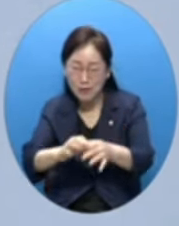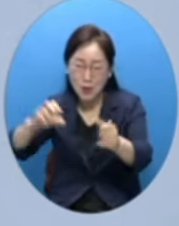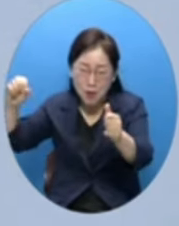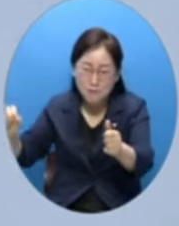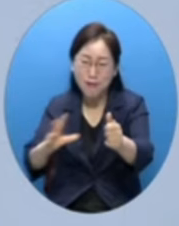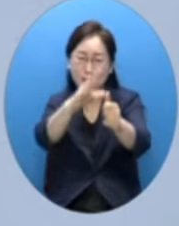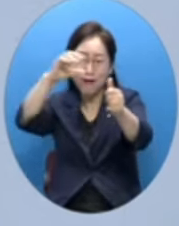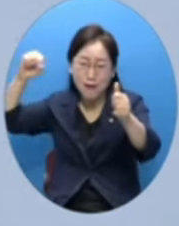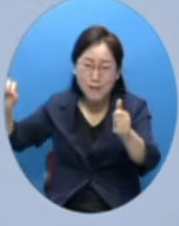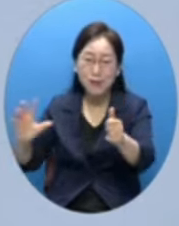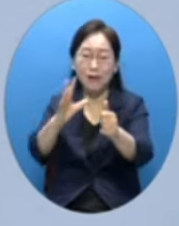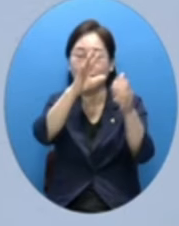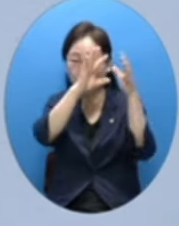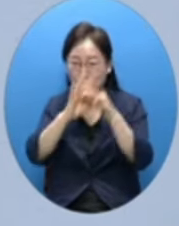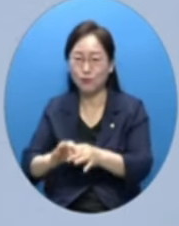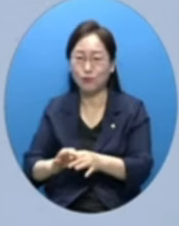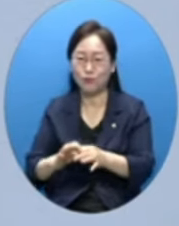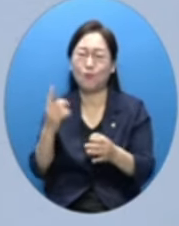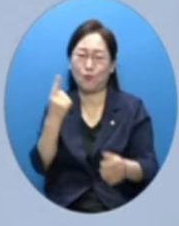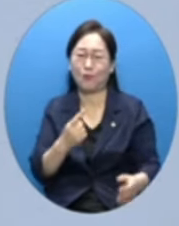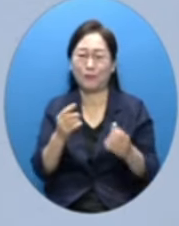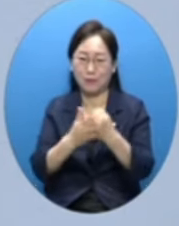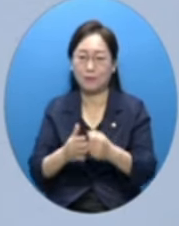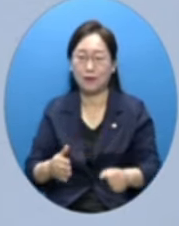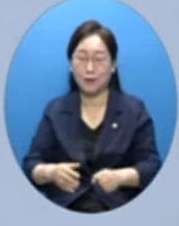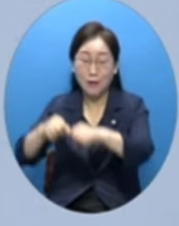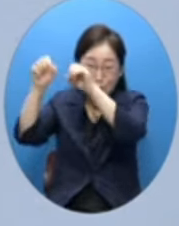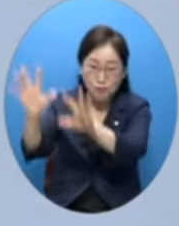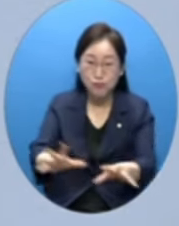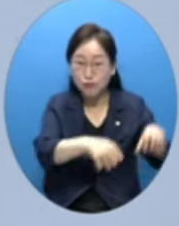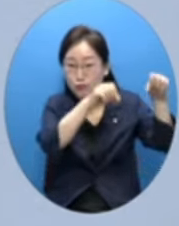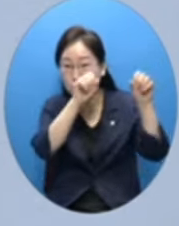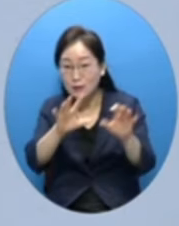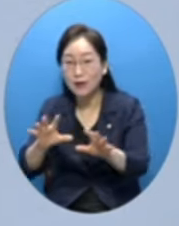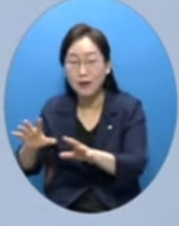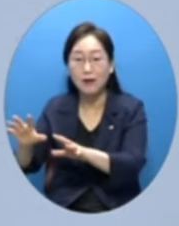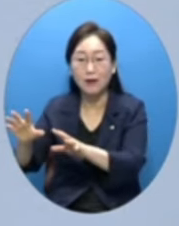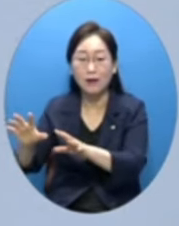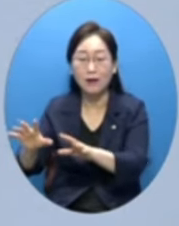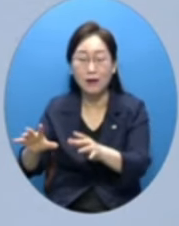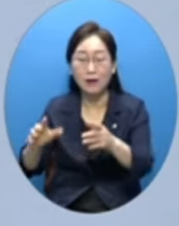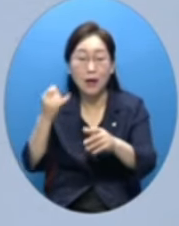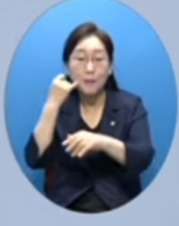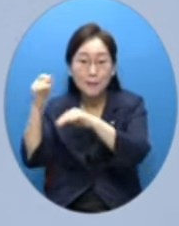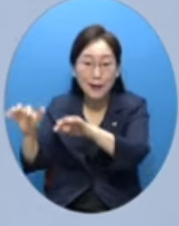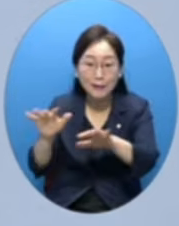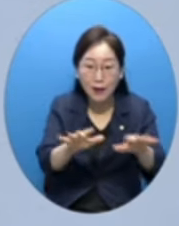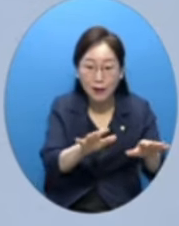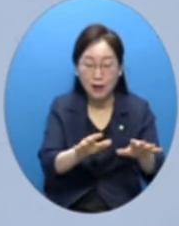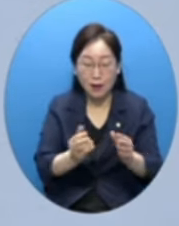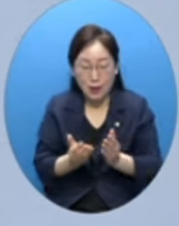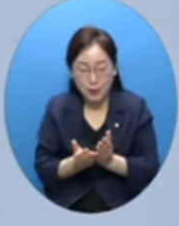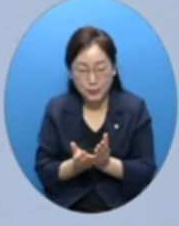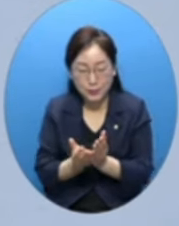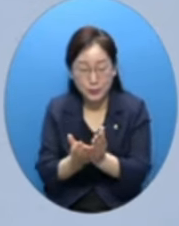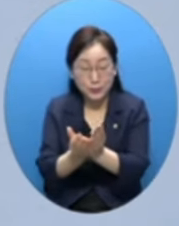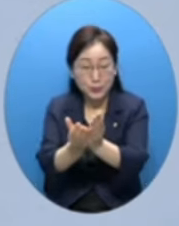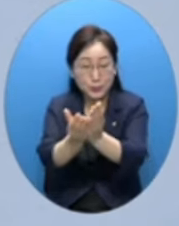닥칩니다 풍락 있는이 바다를 잘 항해 나가기